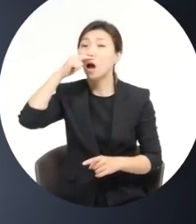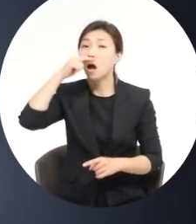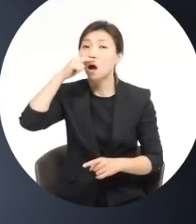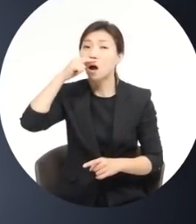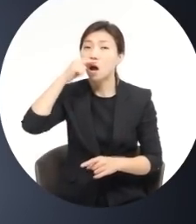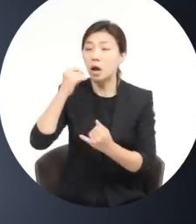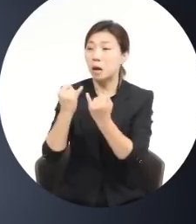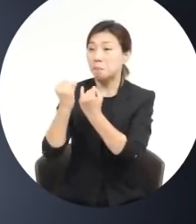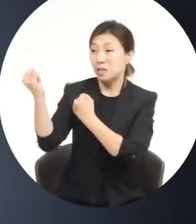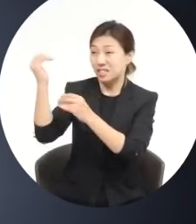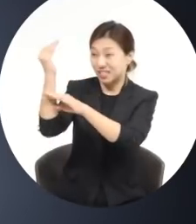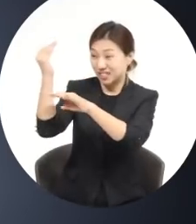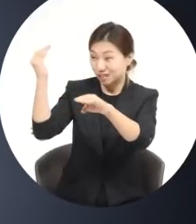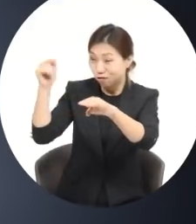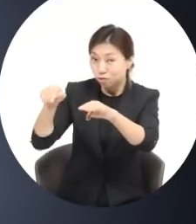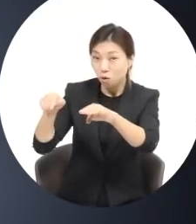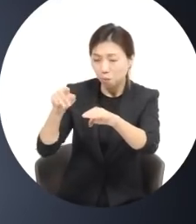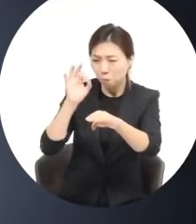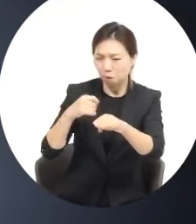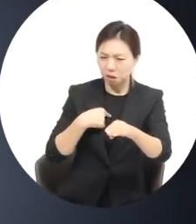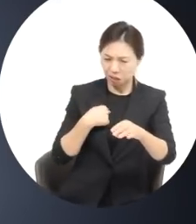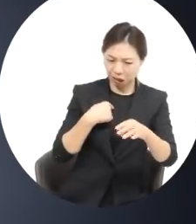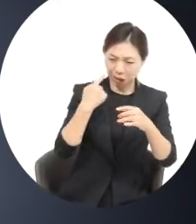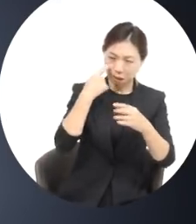눈이 작은 것 같고